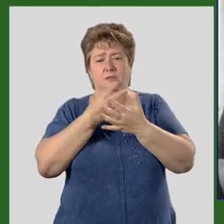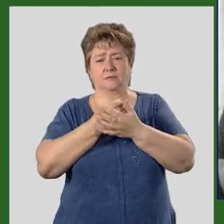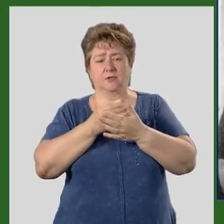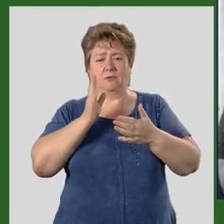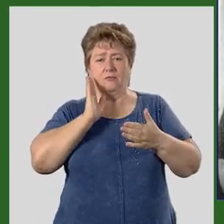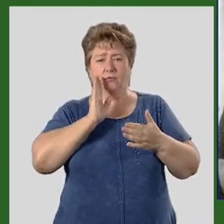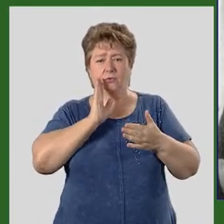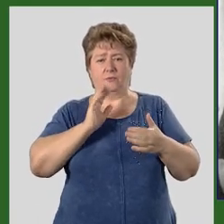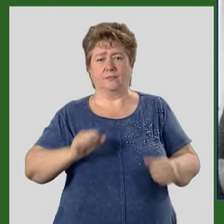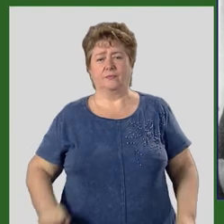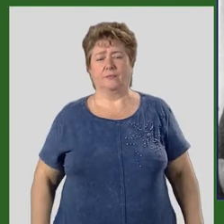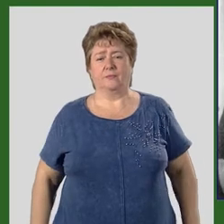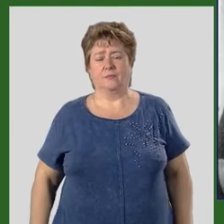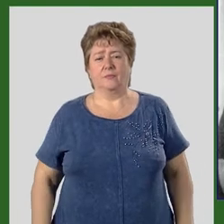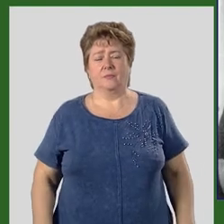своих вод.